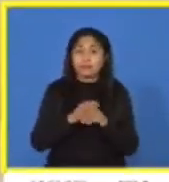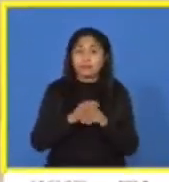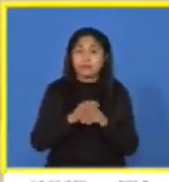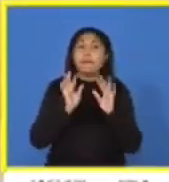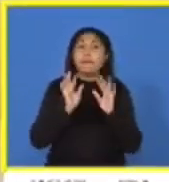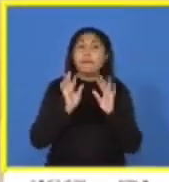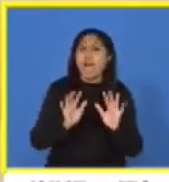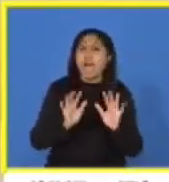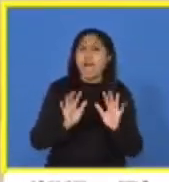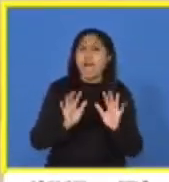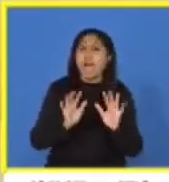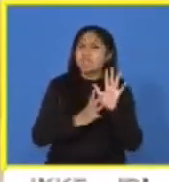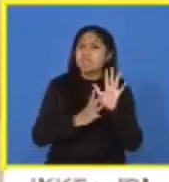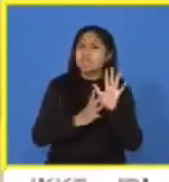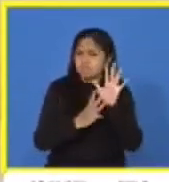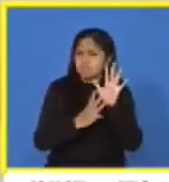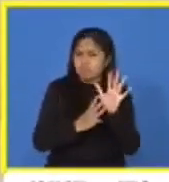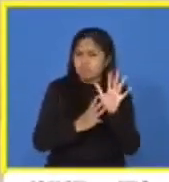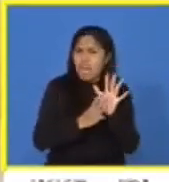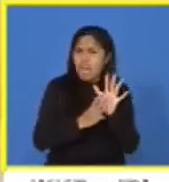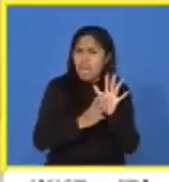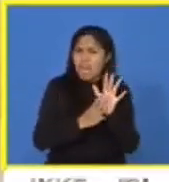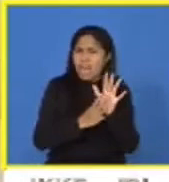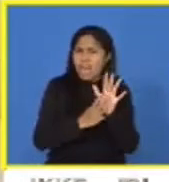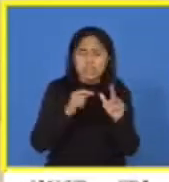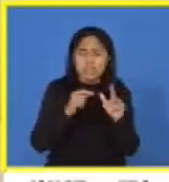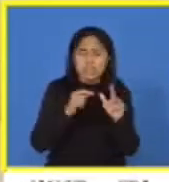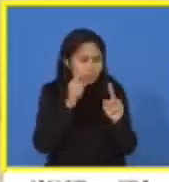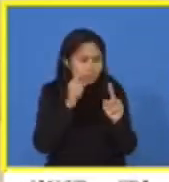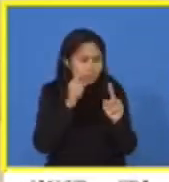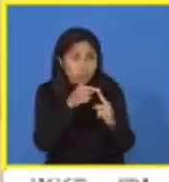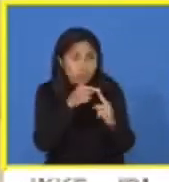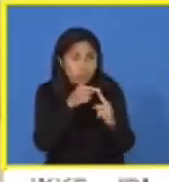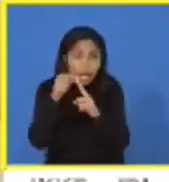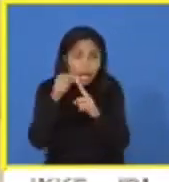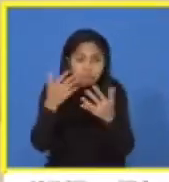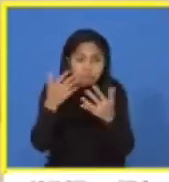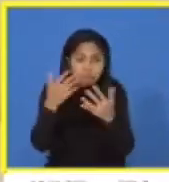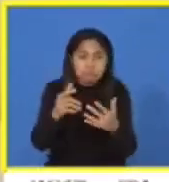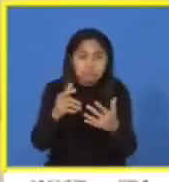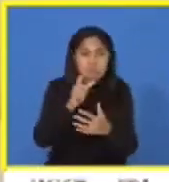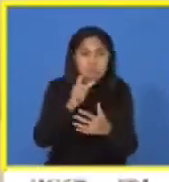banyak kendala yang ditemukan di lapangan. Walaupun seperti di awal tadi bahwa